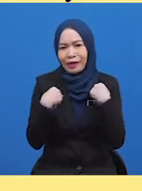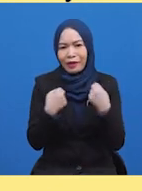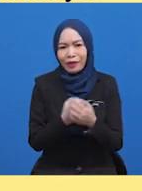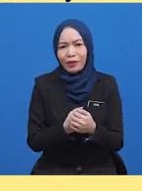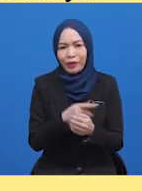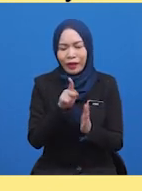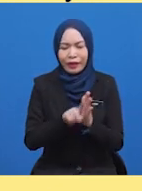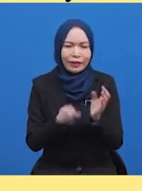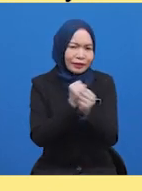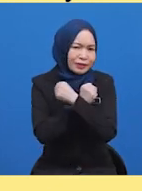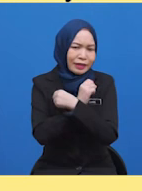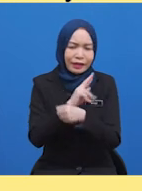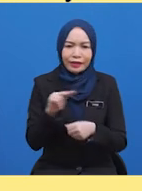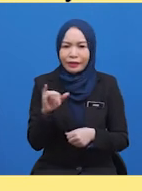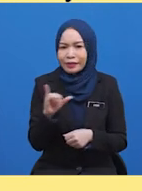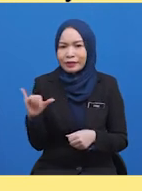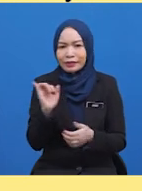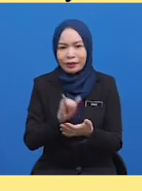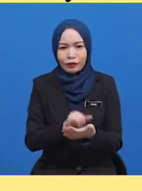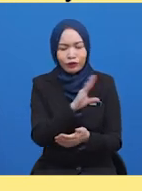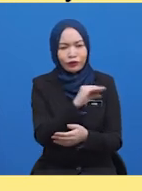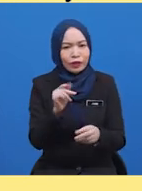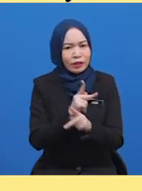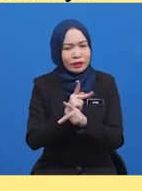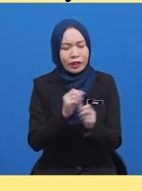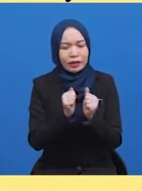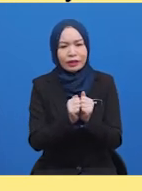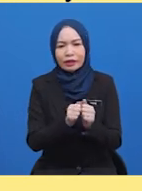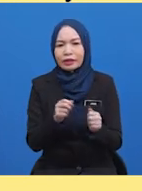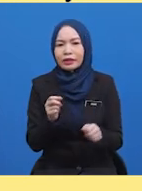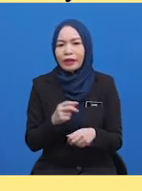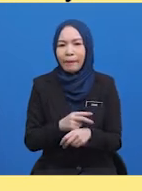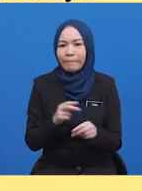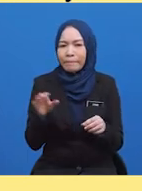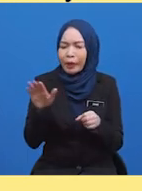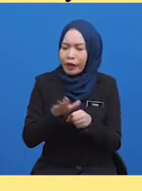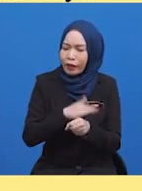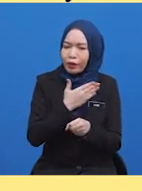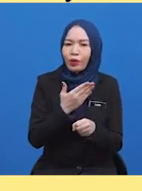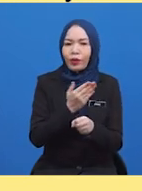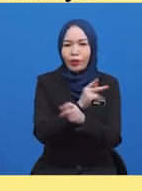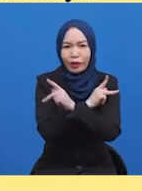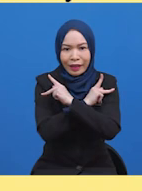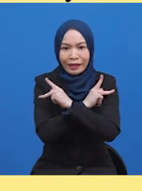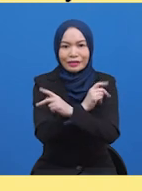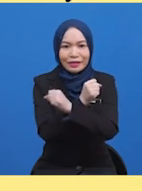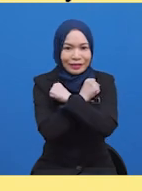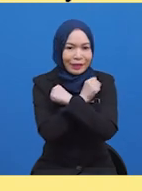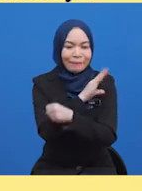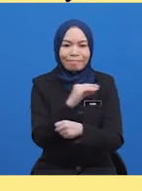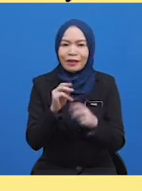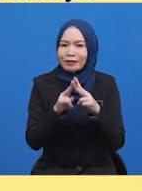penuh kasih sayang Hal ini dapat dibuktikan apabila dia beras